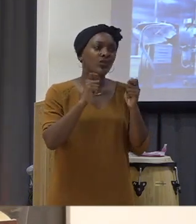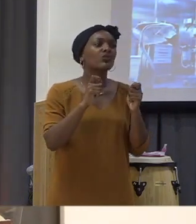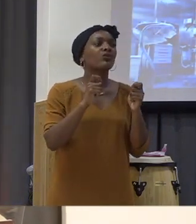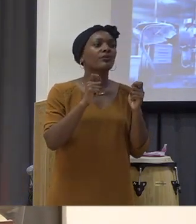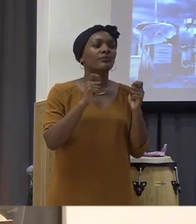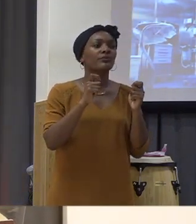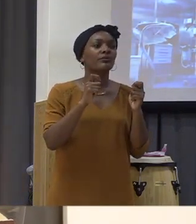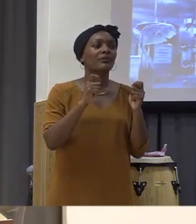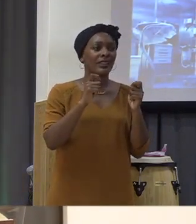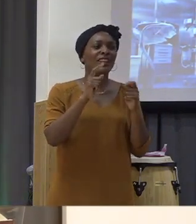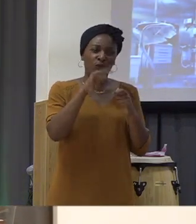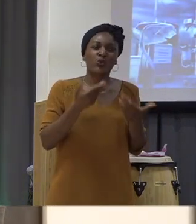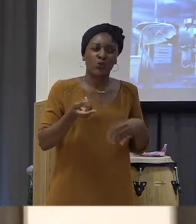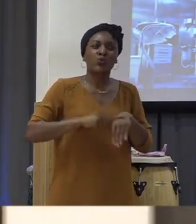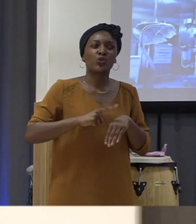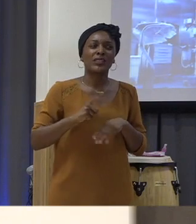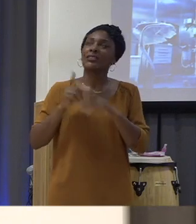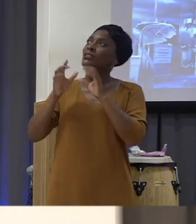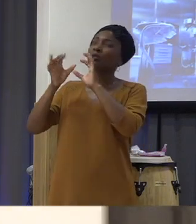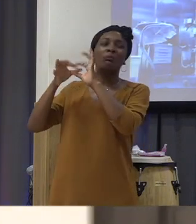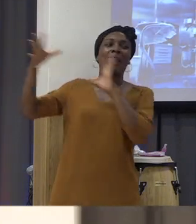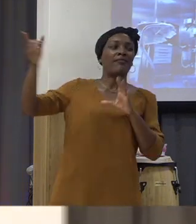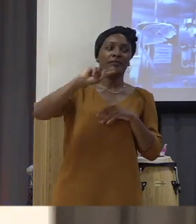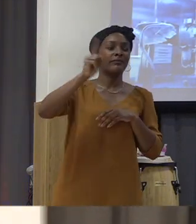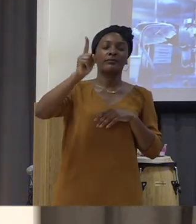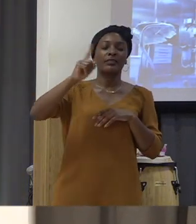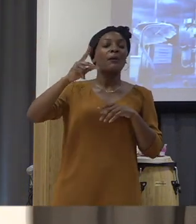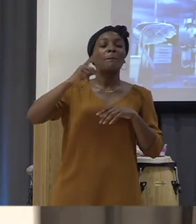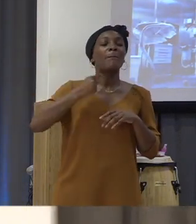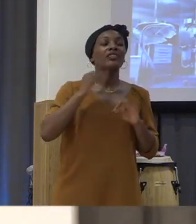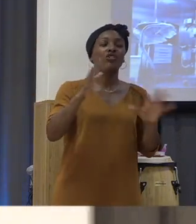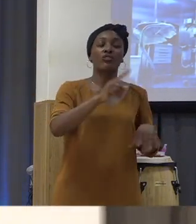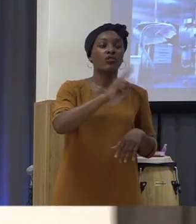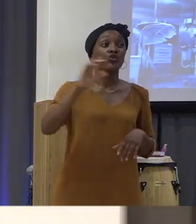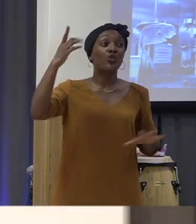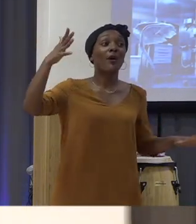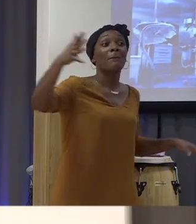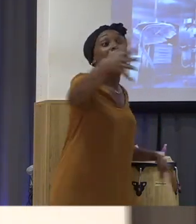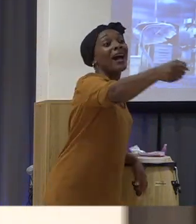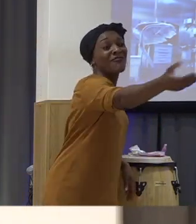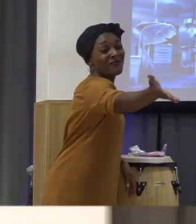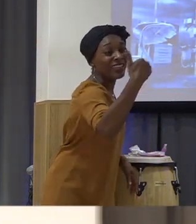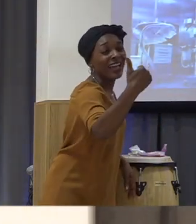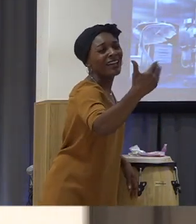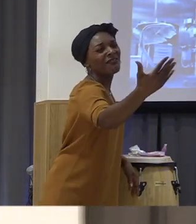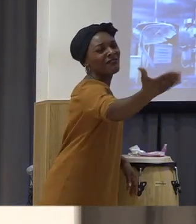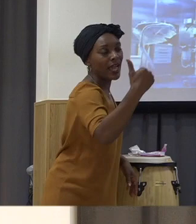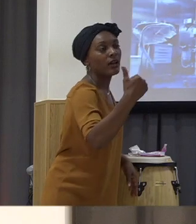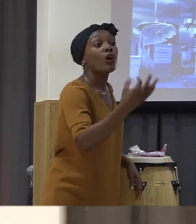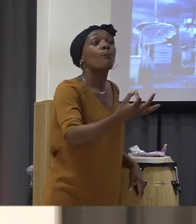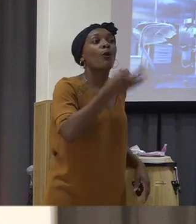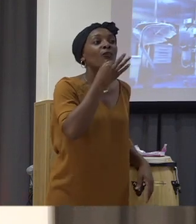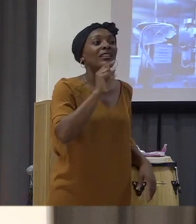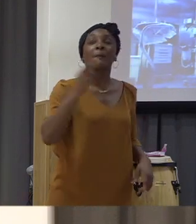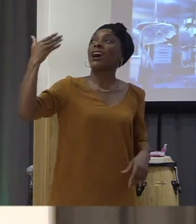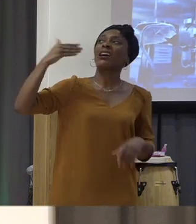attention. Réconciliez-vous avec Dieu. Ne perdez pas de temps. Dieu vous tend la main. Il vous donne une occasion. Ne